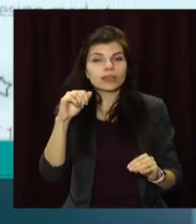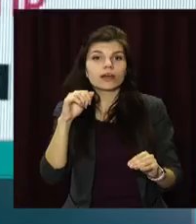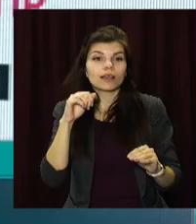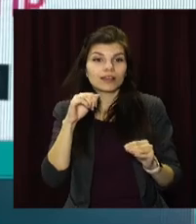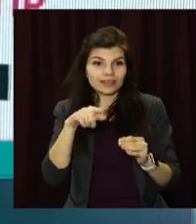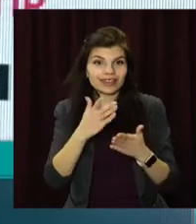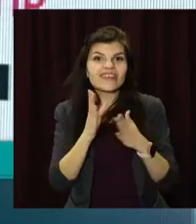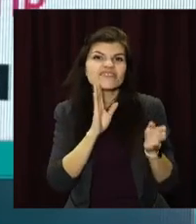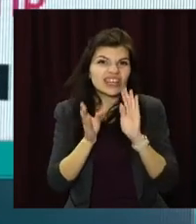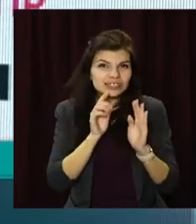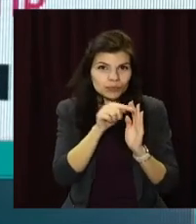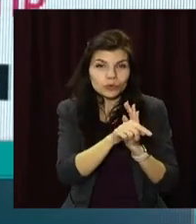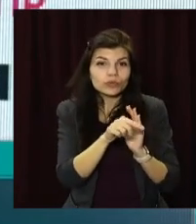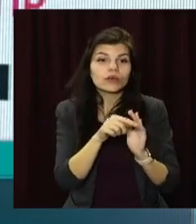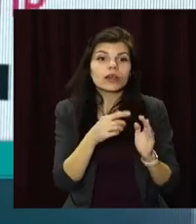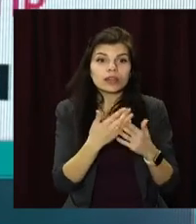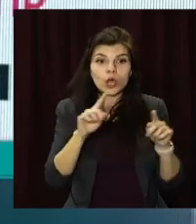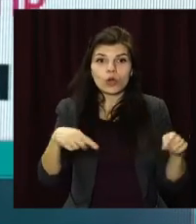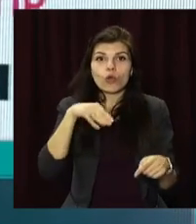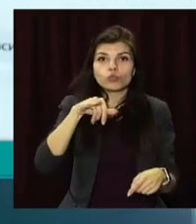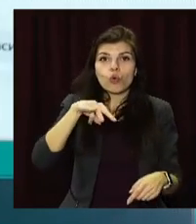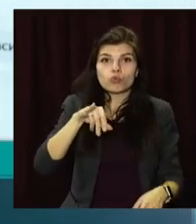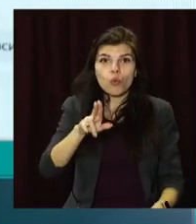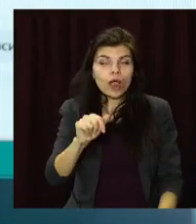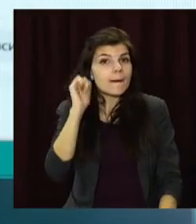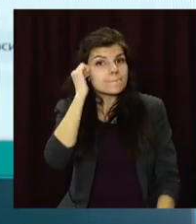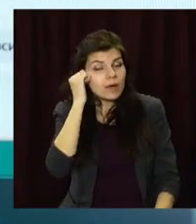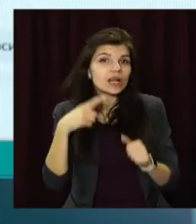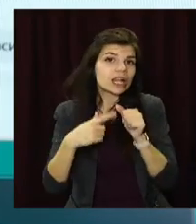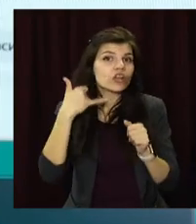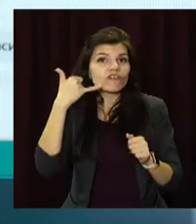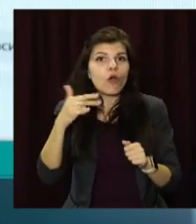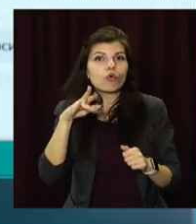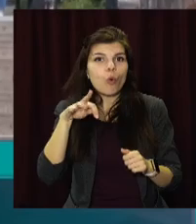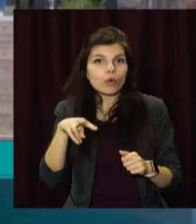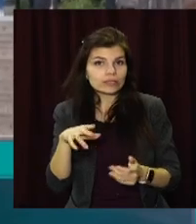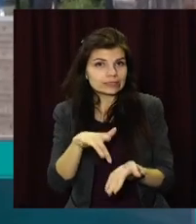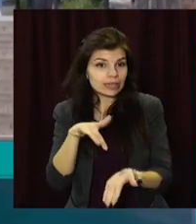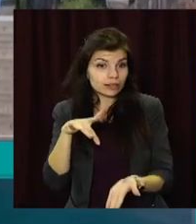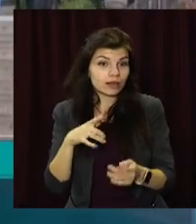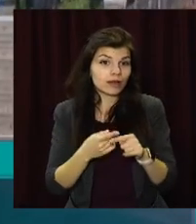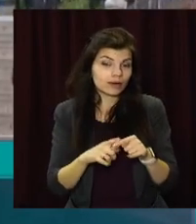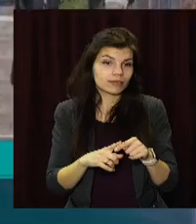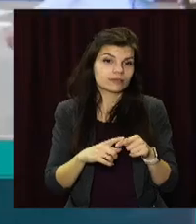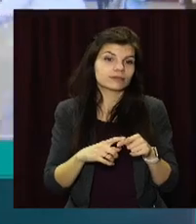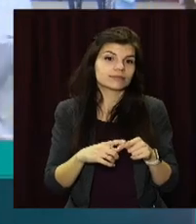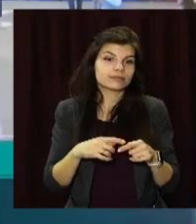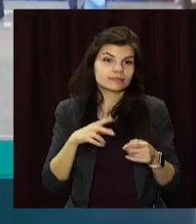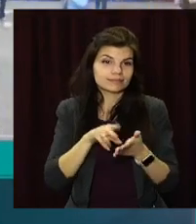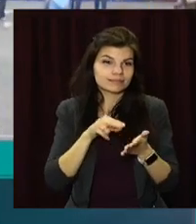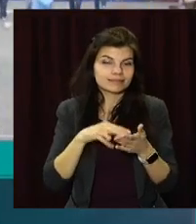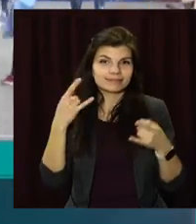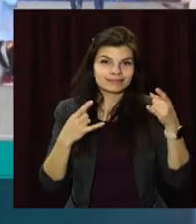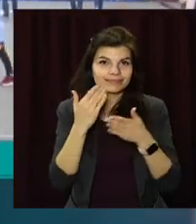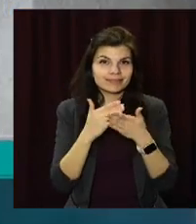zapobedu.dp.ua, у мережі Facebook, там створили сторінку «Толока пам'яті» або за телефонами кол-центру. Вікторія Корнєва, Василь Самовар, Open